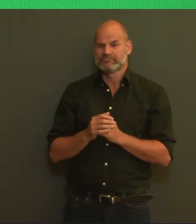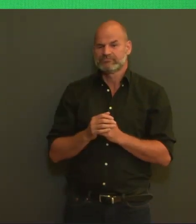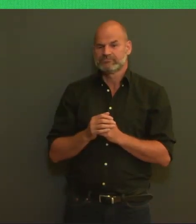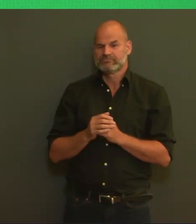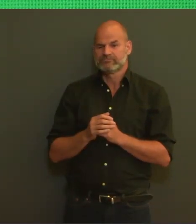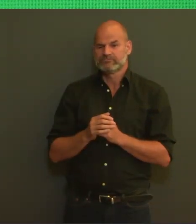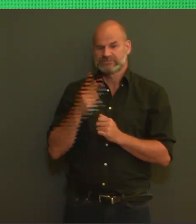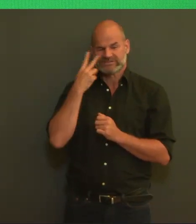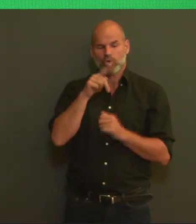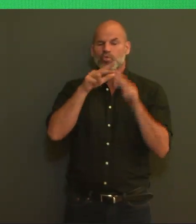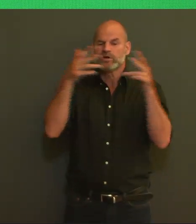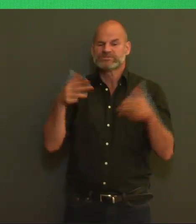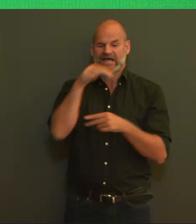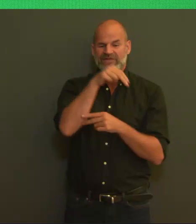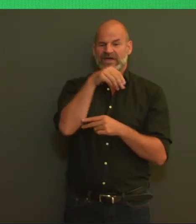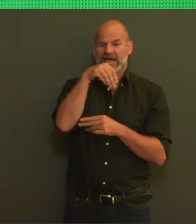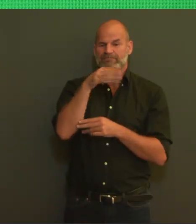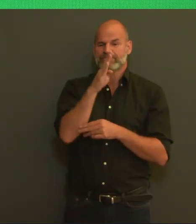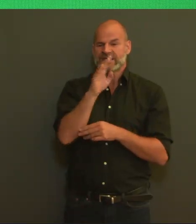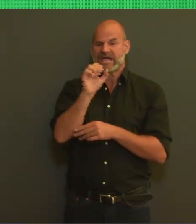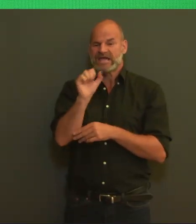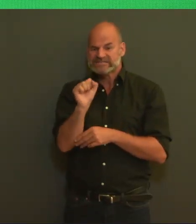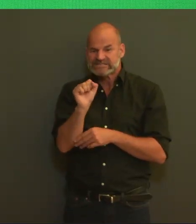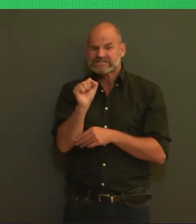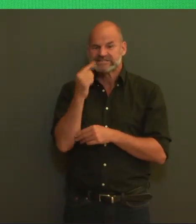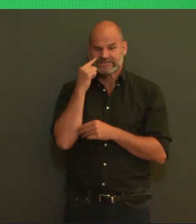Een bijkomende maatregel is ook dat de treinen